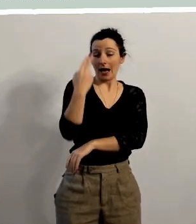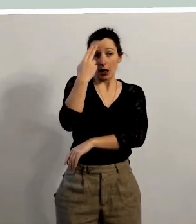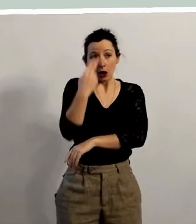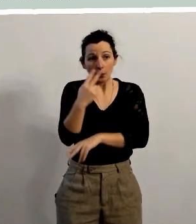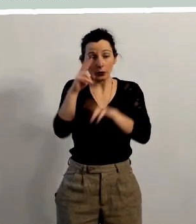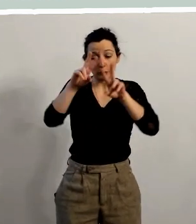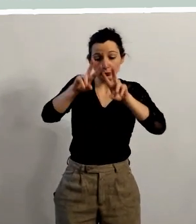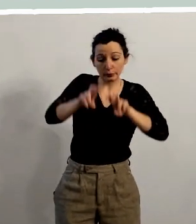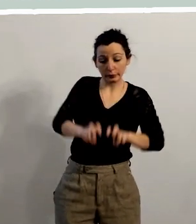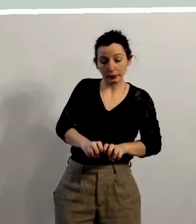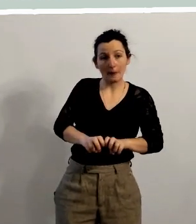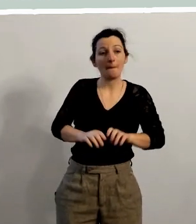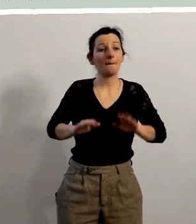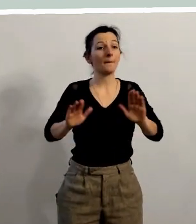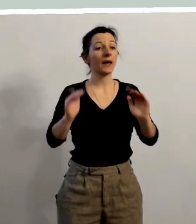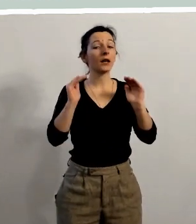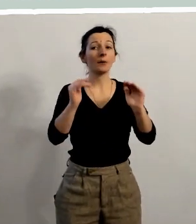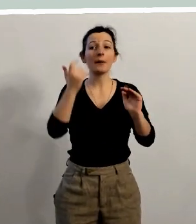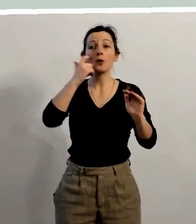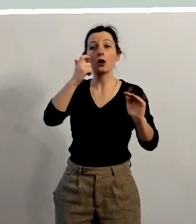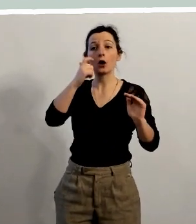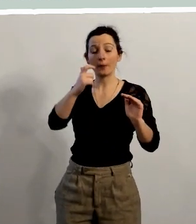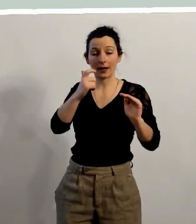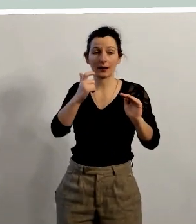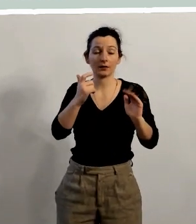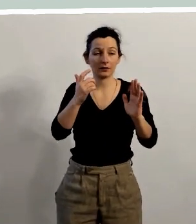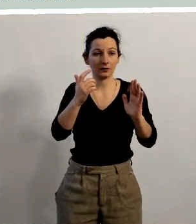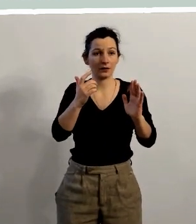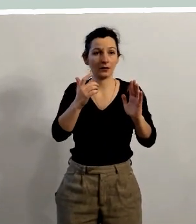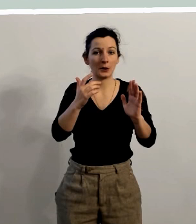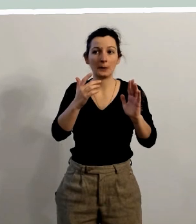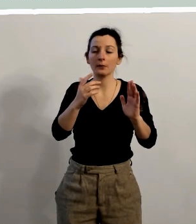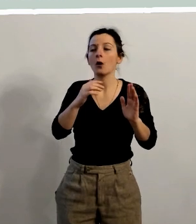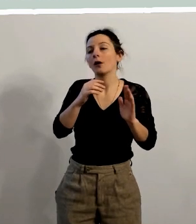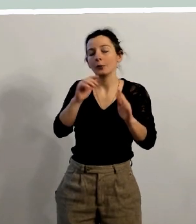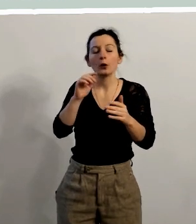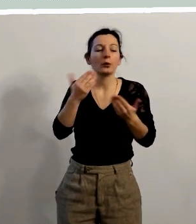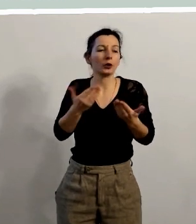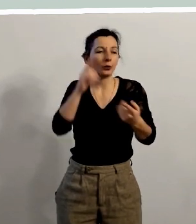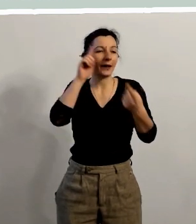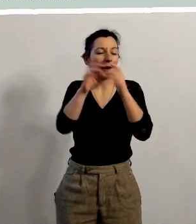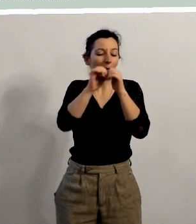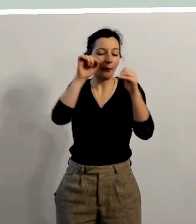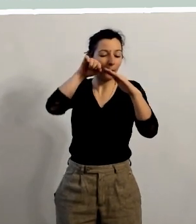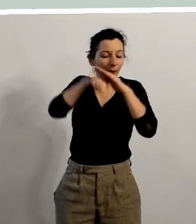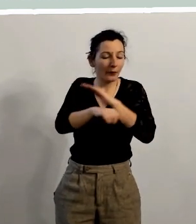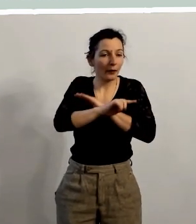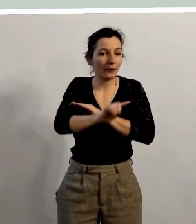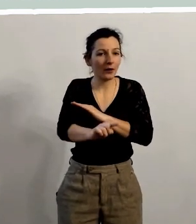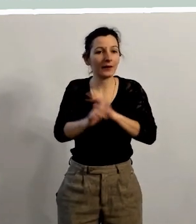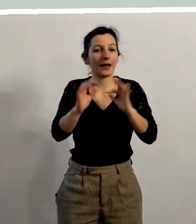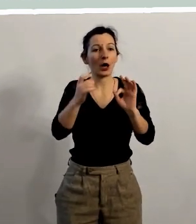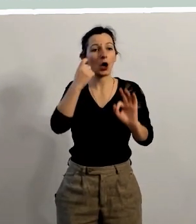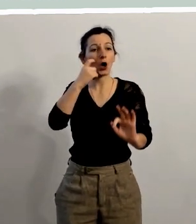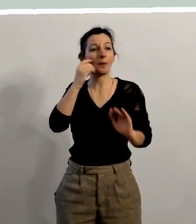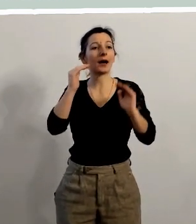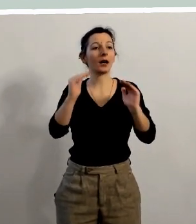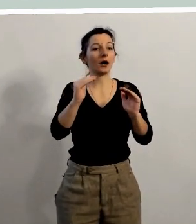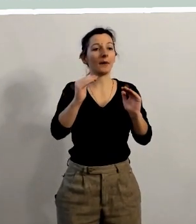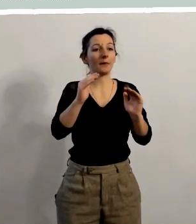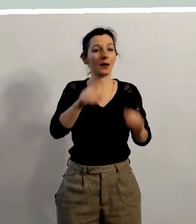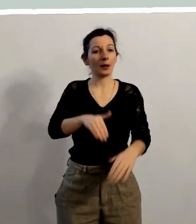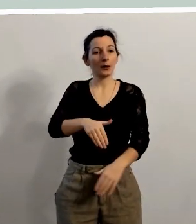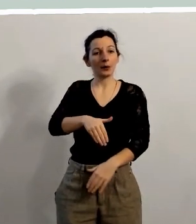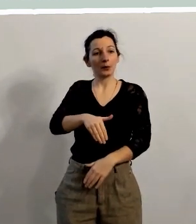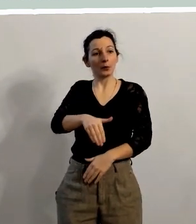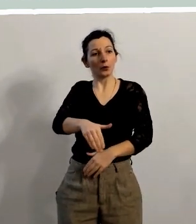indirect. Ceci étant, le paramètre le plus fort, même si je ne vais pas m'y attarder trop longtemps du côté féminin, c'est qu'on fait son bébé